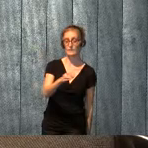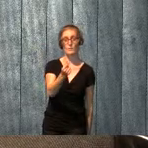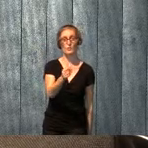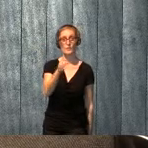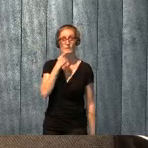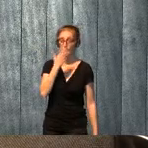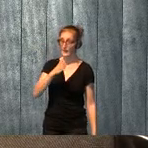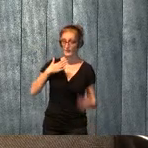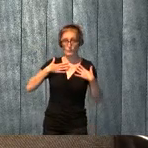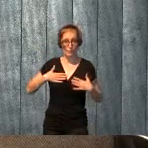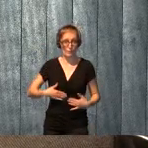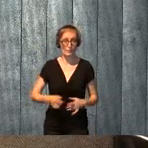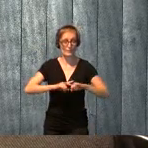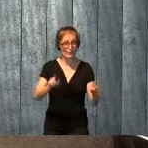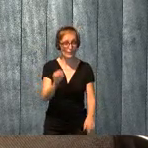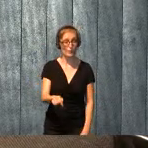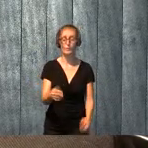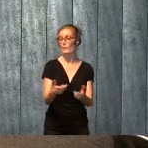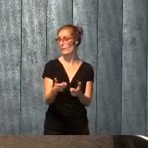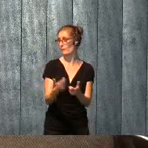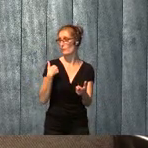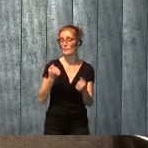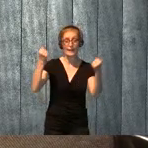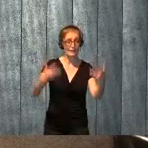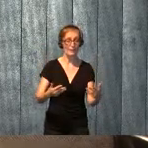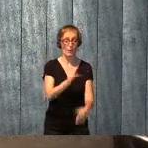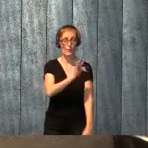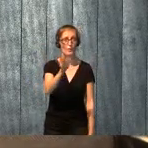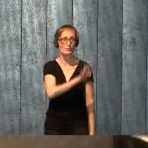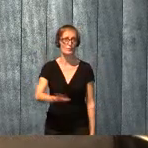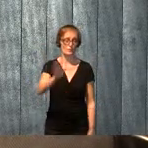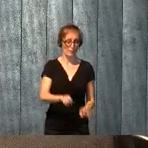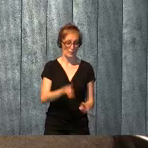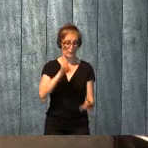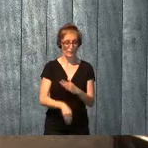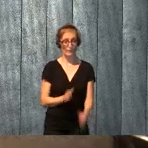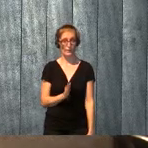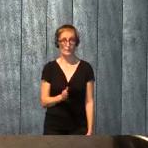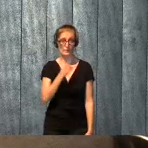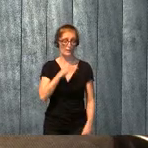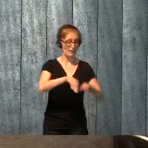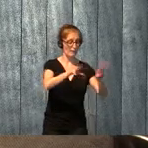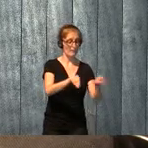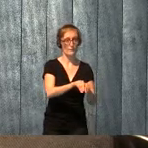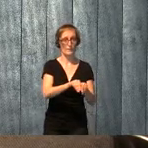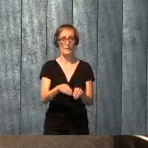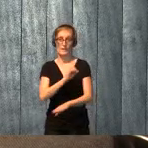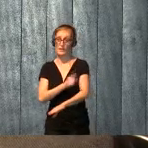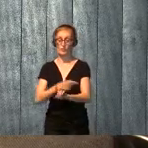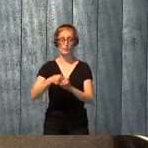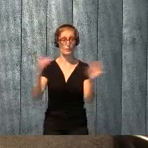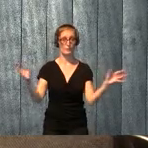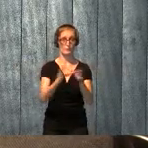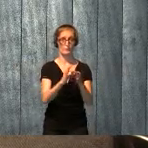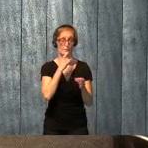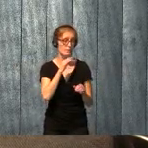comporter autrement. Je prends un petit exemple d'une manifestation qu'on organise en France et qu'on a organisée à Bordeaux, qu'on appelle « Famille et énergie positive ». On réunit